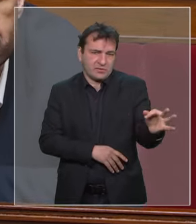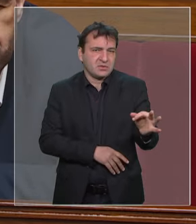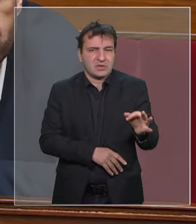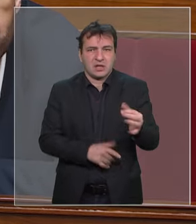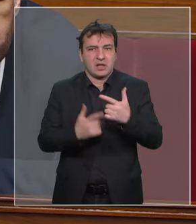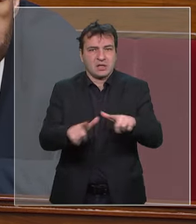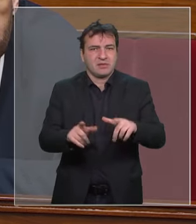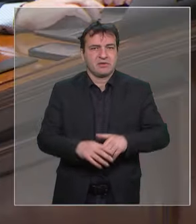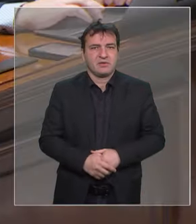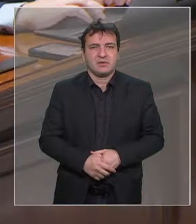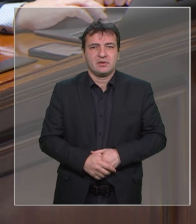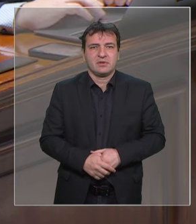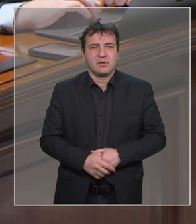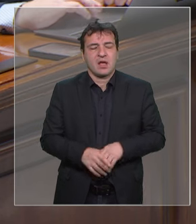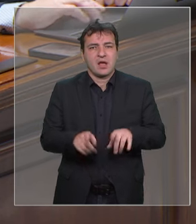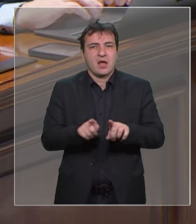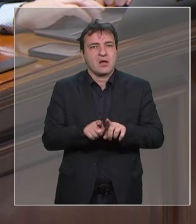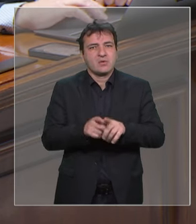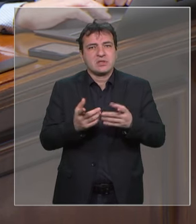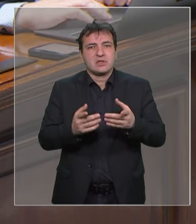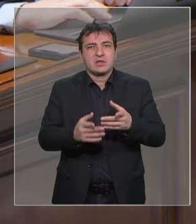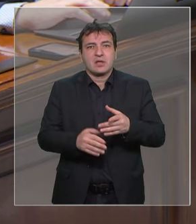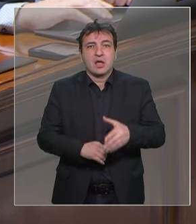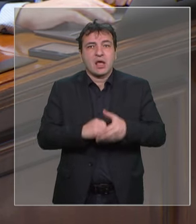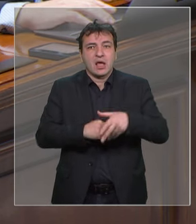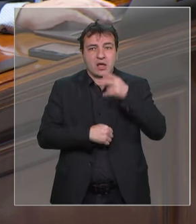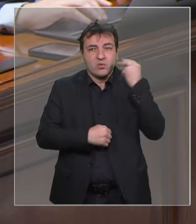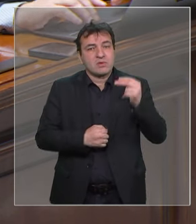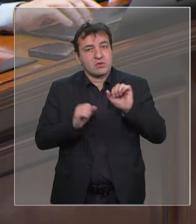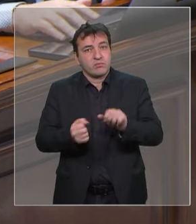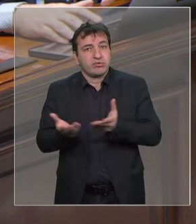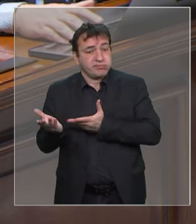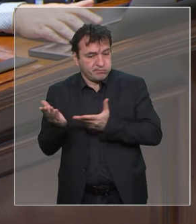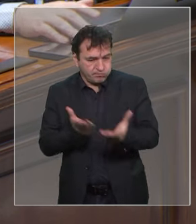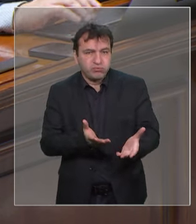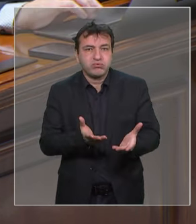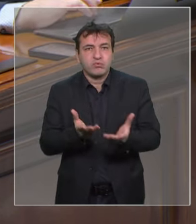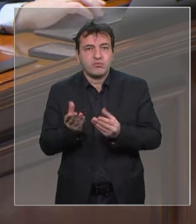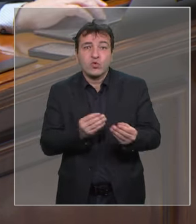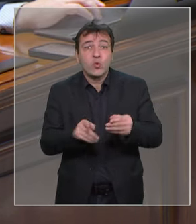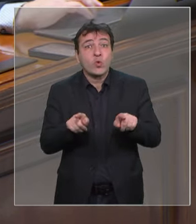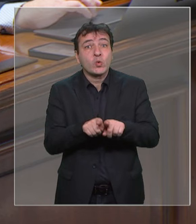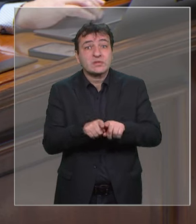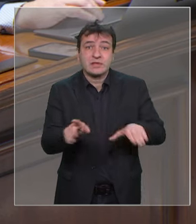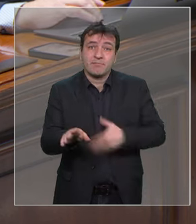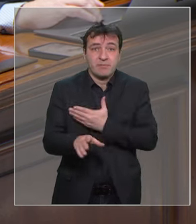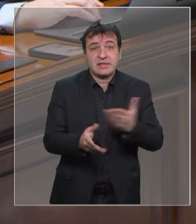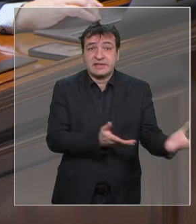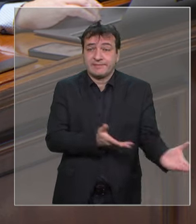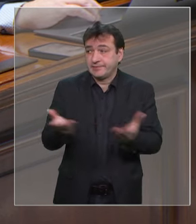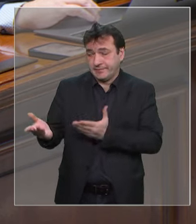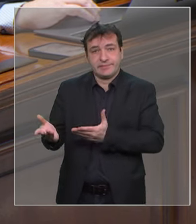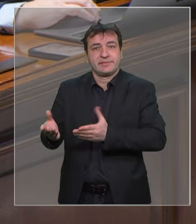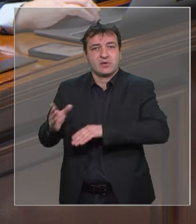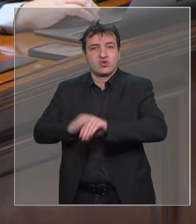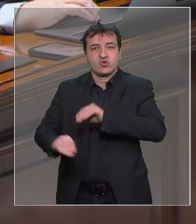compatriotes. Elle a aussi permis de faire entrer de l'aide humanitaire en plus grand nombre, de faire sortir des blessés qui sont pris en charge sur un bateau français,